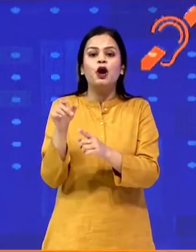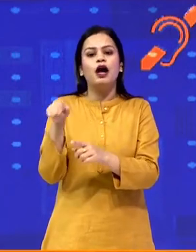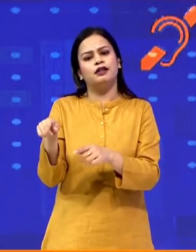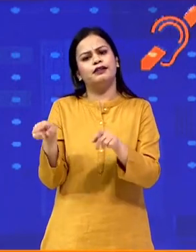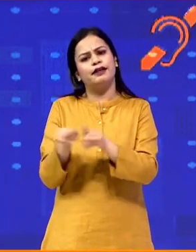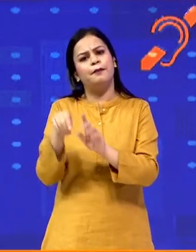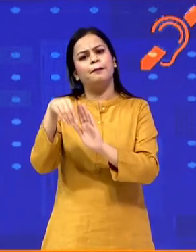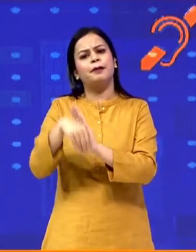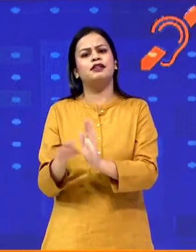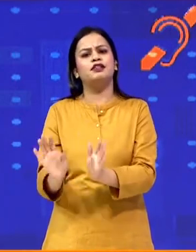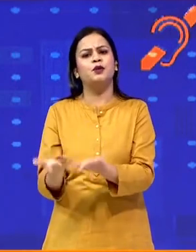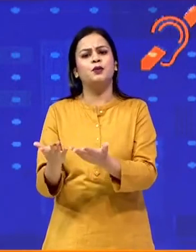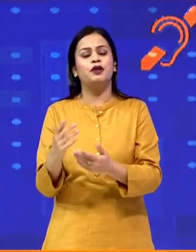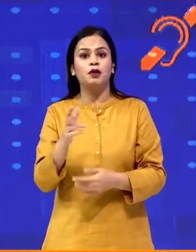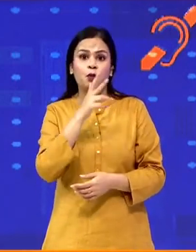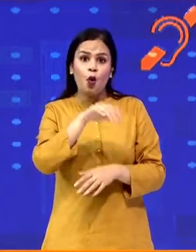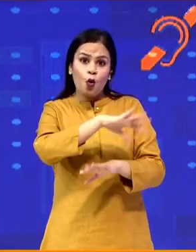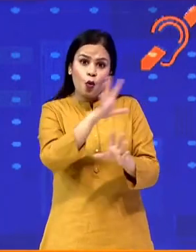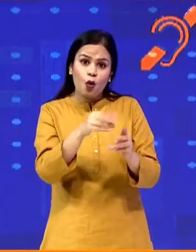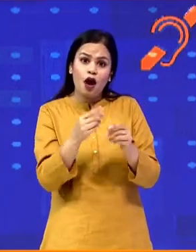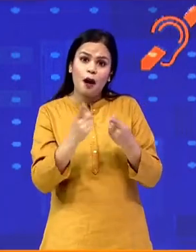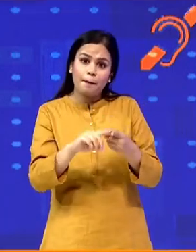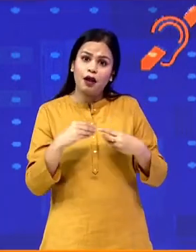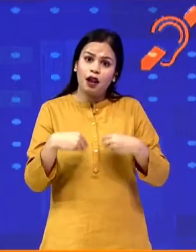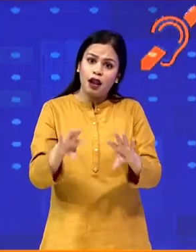रहा था सोनिया जी ने इंटरव्यू नहीं किया